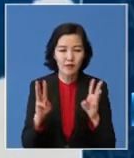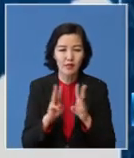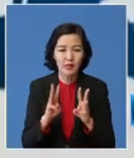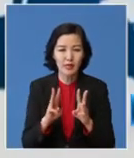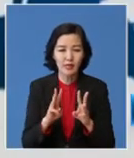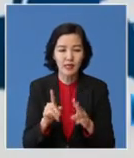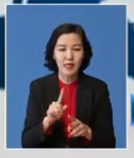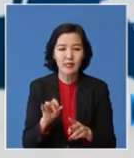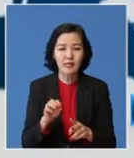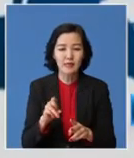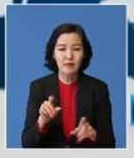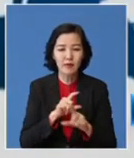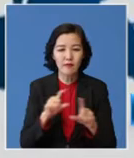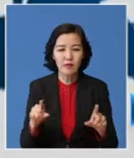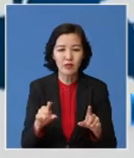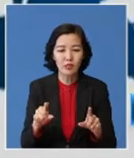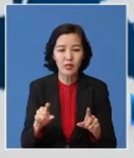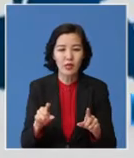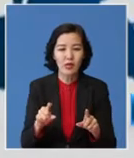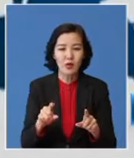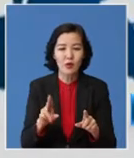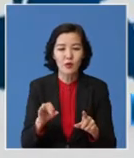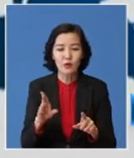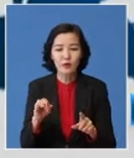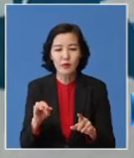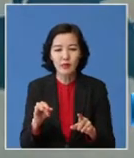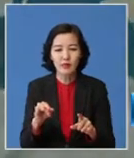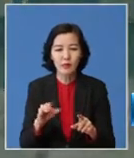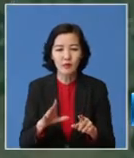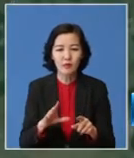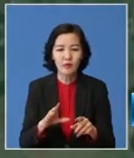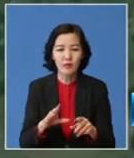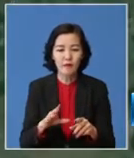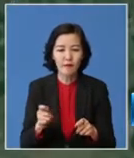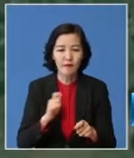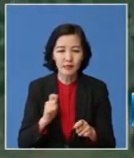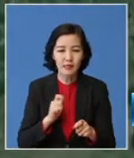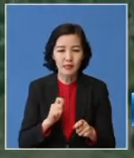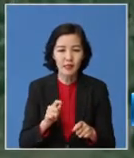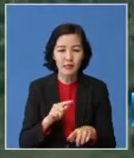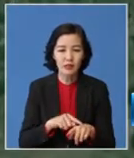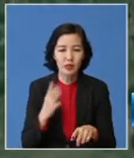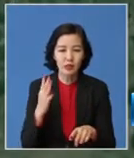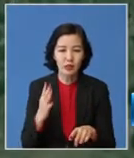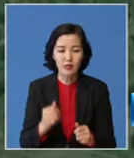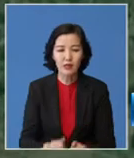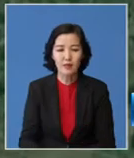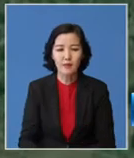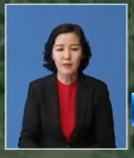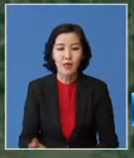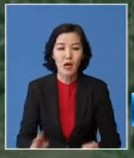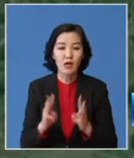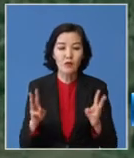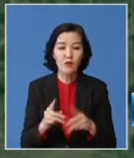«Зимняя вишня», находящемся в столице Кузбасса, произошло около полудня, в воскресенье, на четвертом, последнем этаже. Огонь